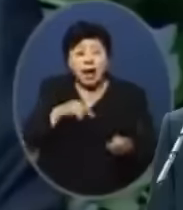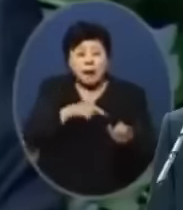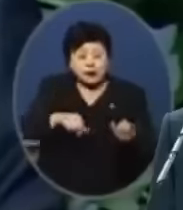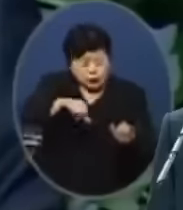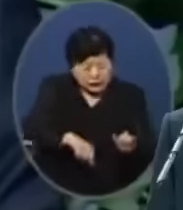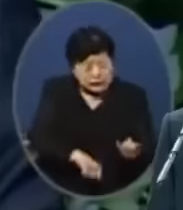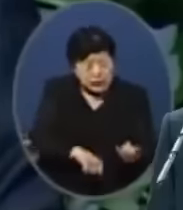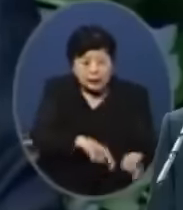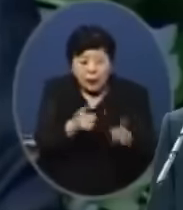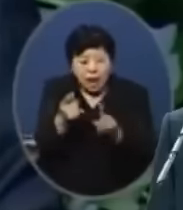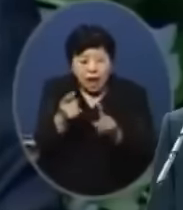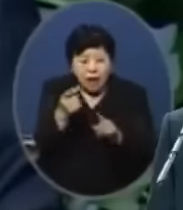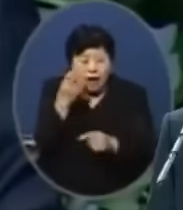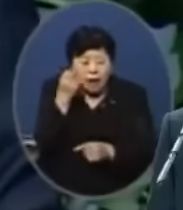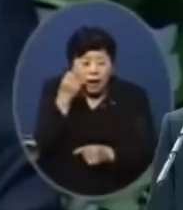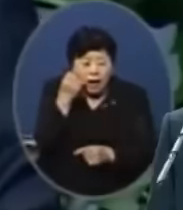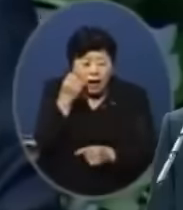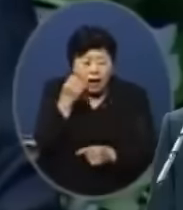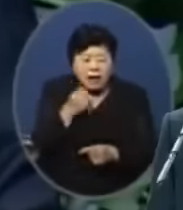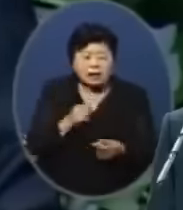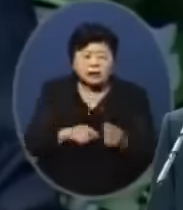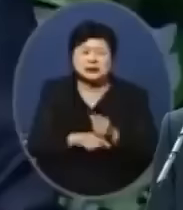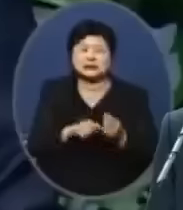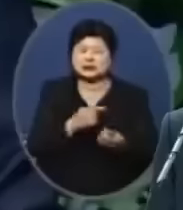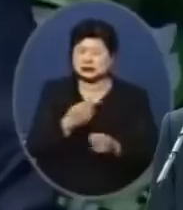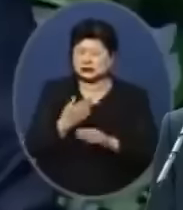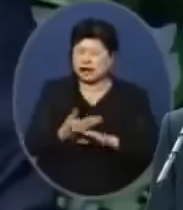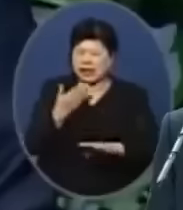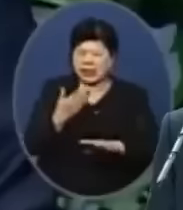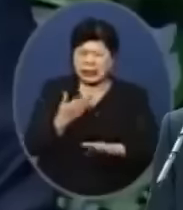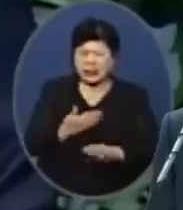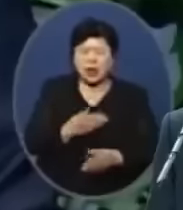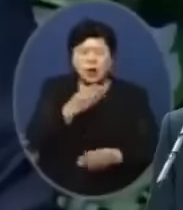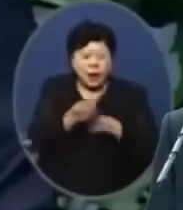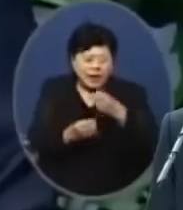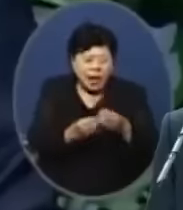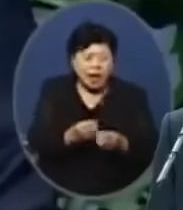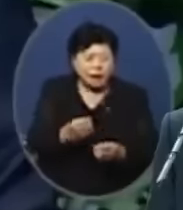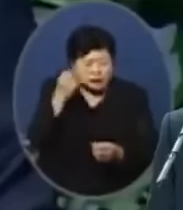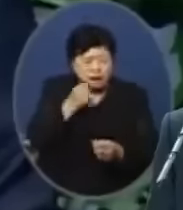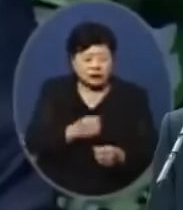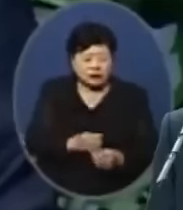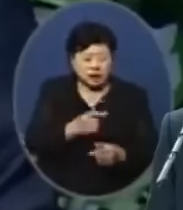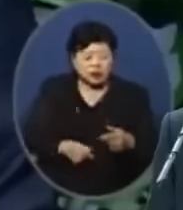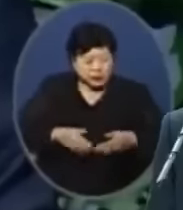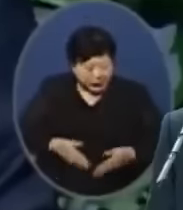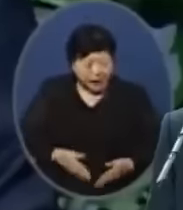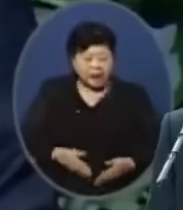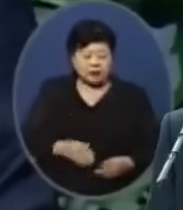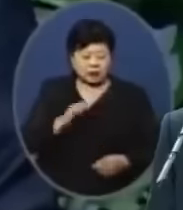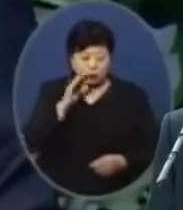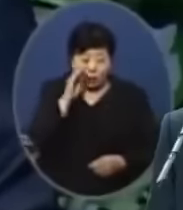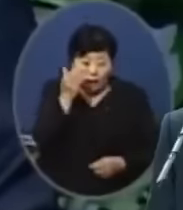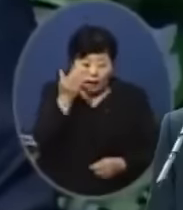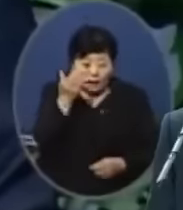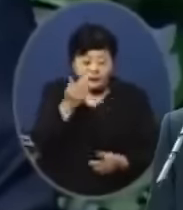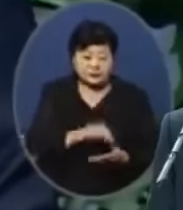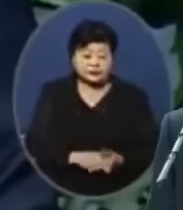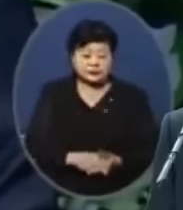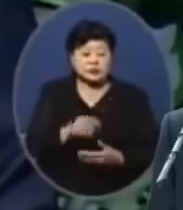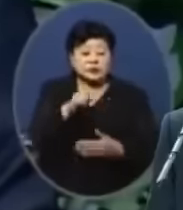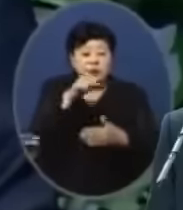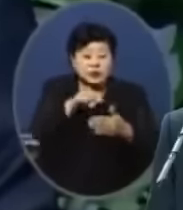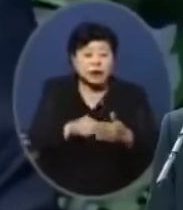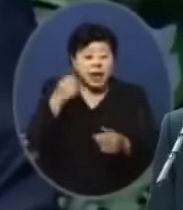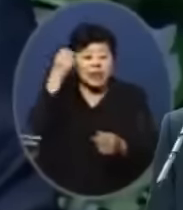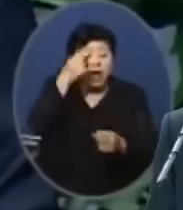또 나오란 말입니까? 그 말이 아니라 사람이 회개하고 성령을 모시더라면 너희